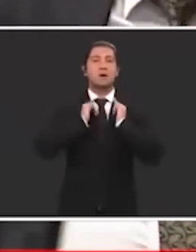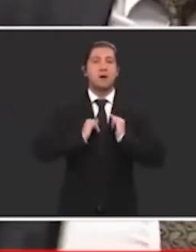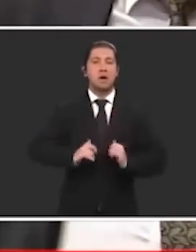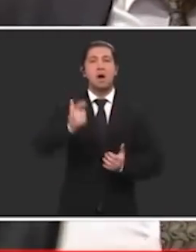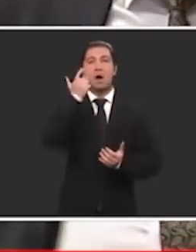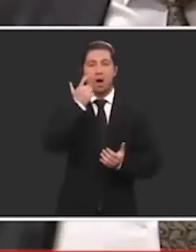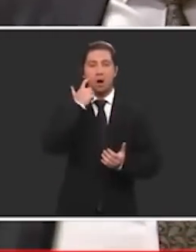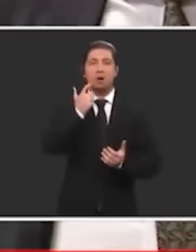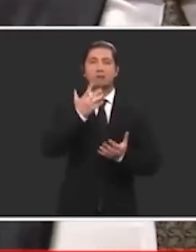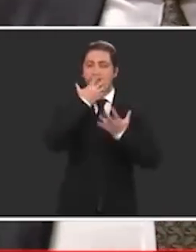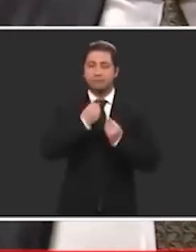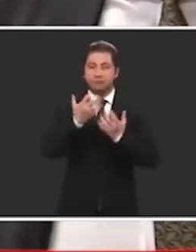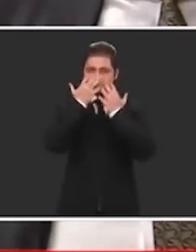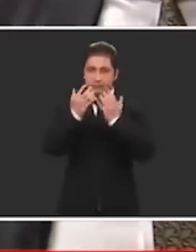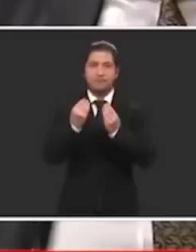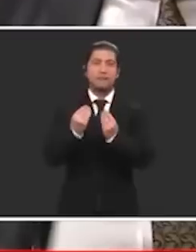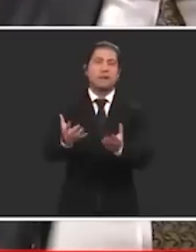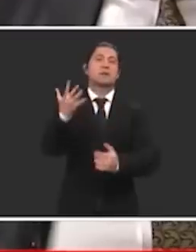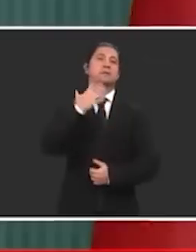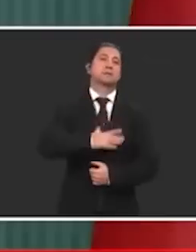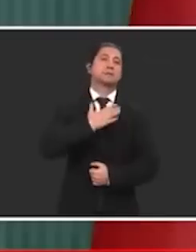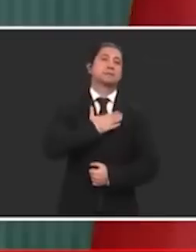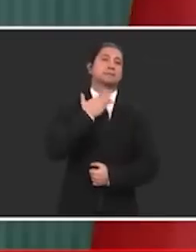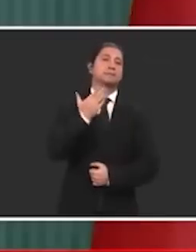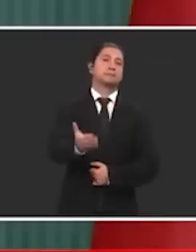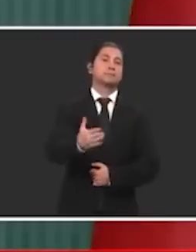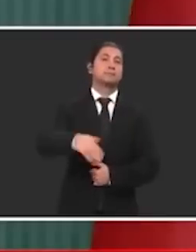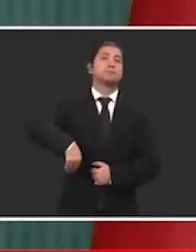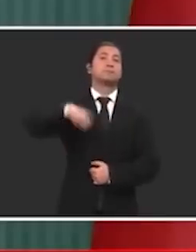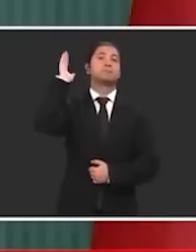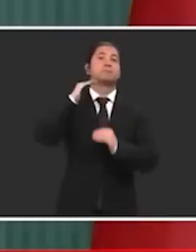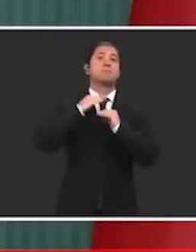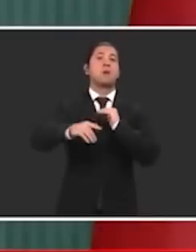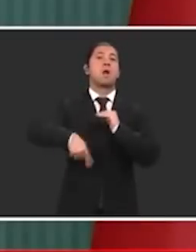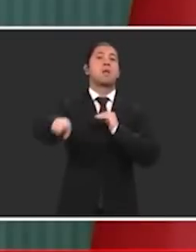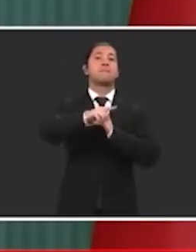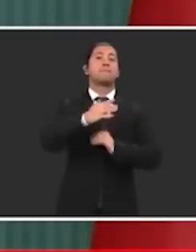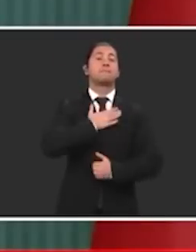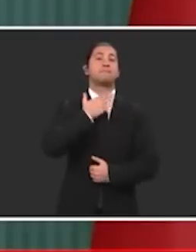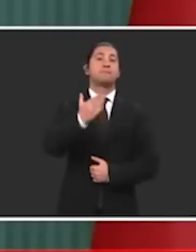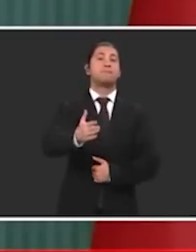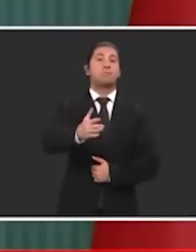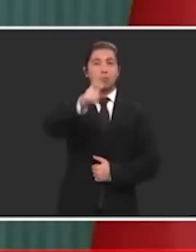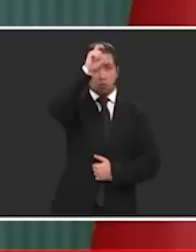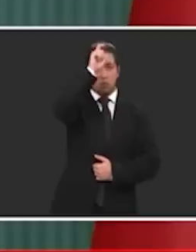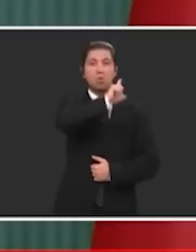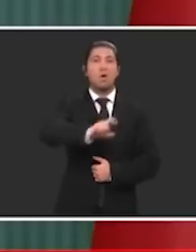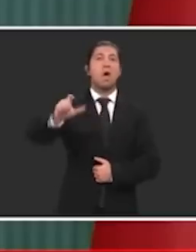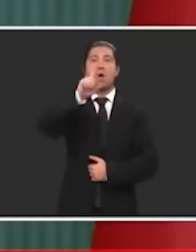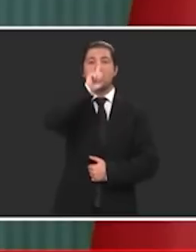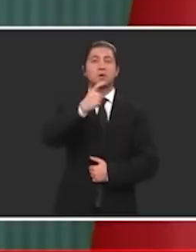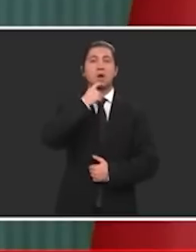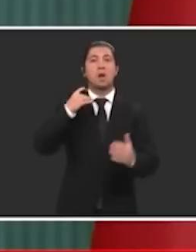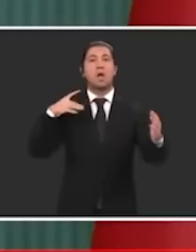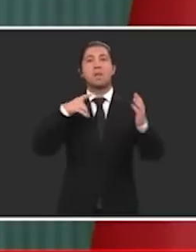hayrına vesile olmasını diliyorum. Aziz milletim, Türkiye yüzyılını inşa